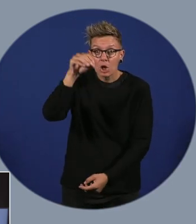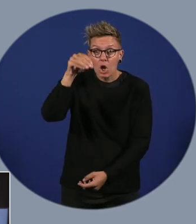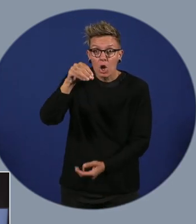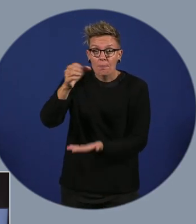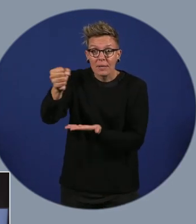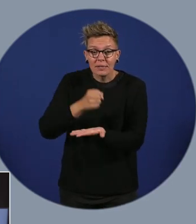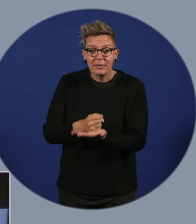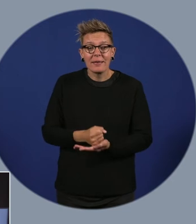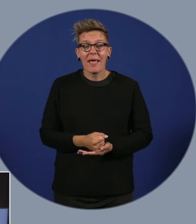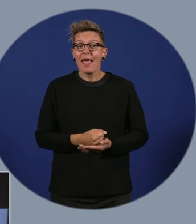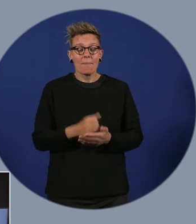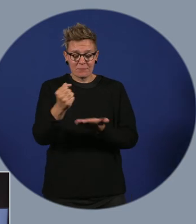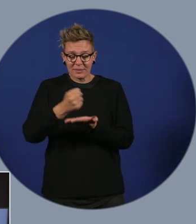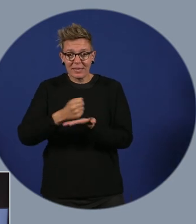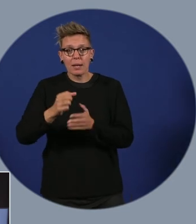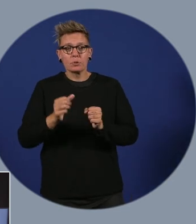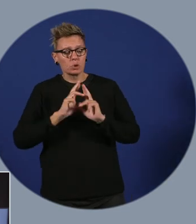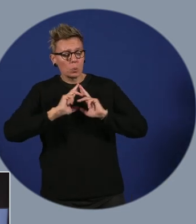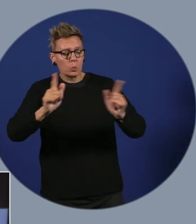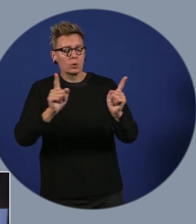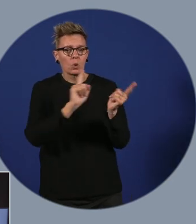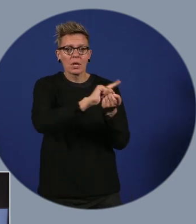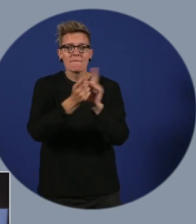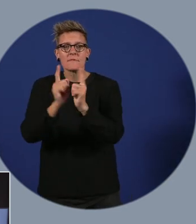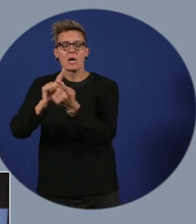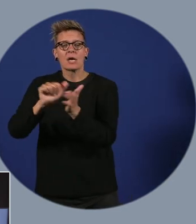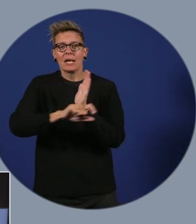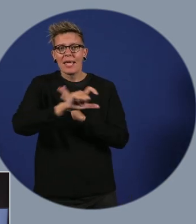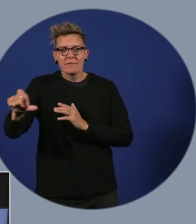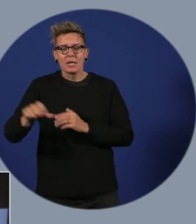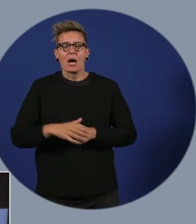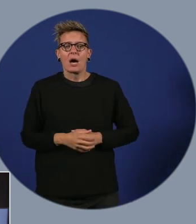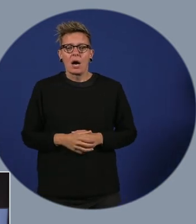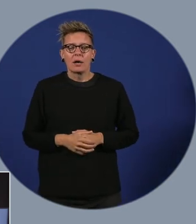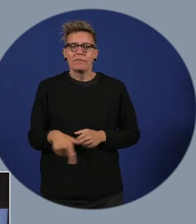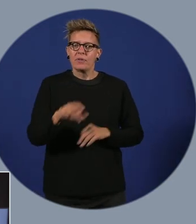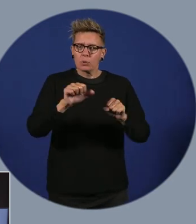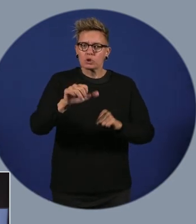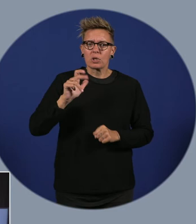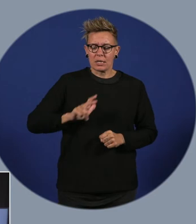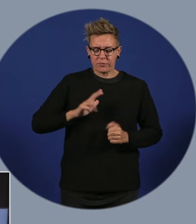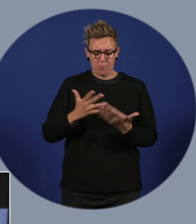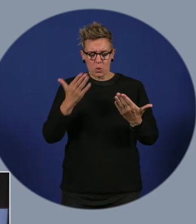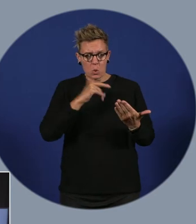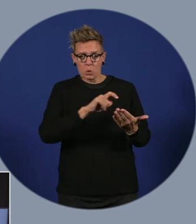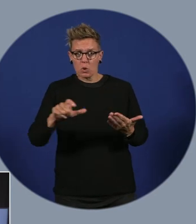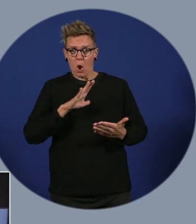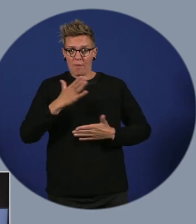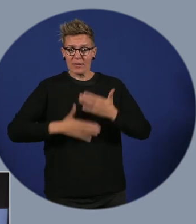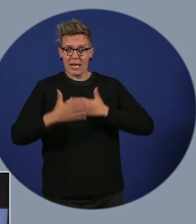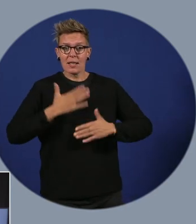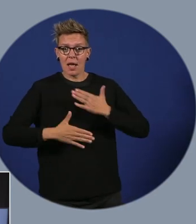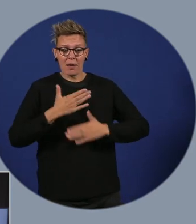möta eleverna och ungdomarna. Så att vi är många som behöver ta ansvar för att den där viljan som faktiskt finns bland ungdomar, för det vet